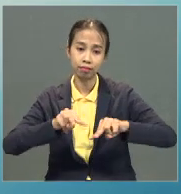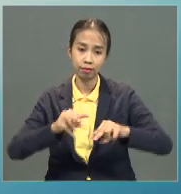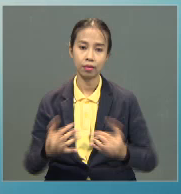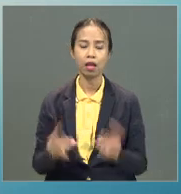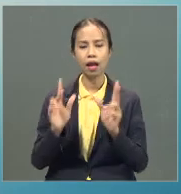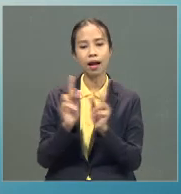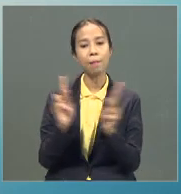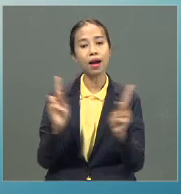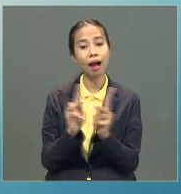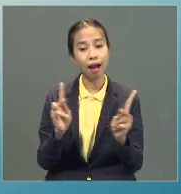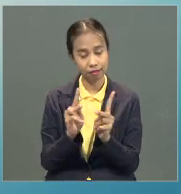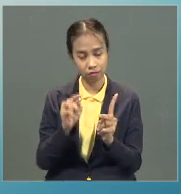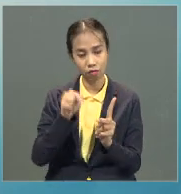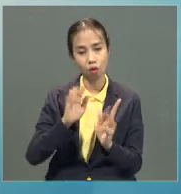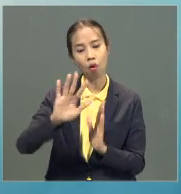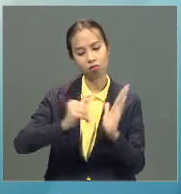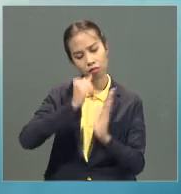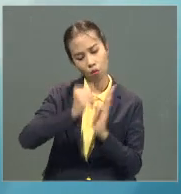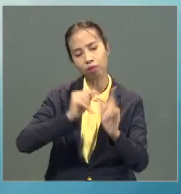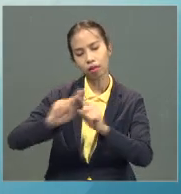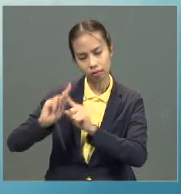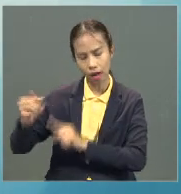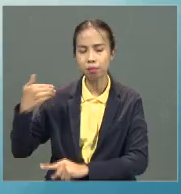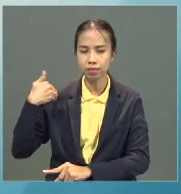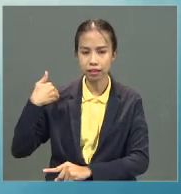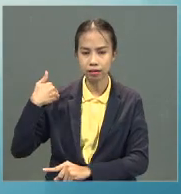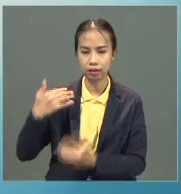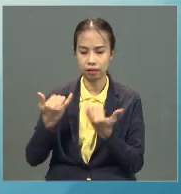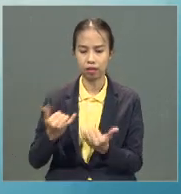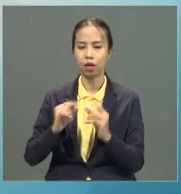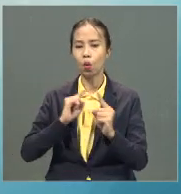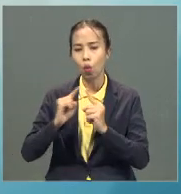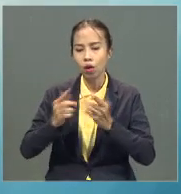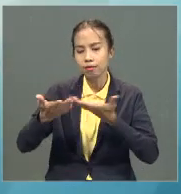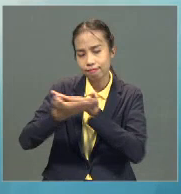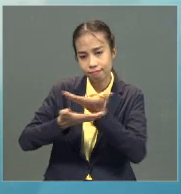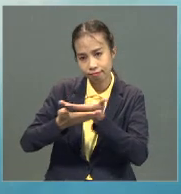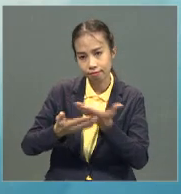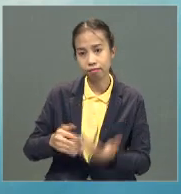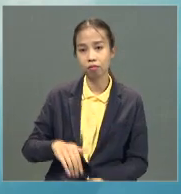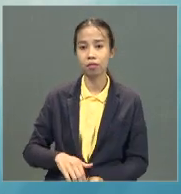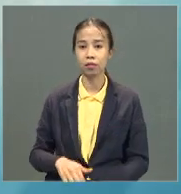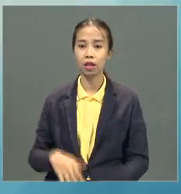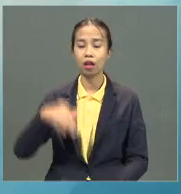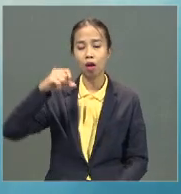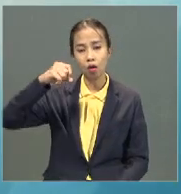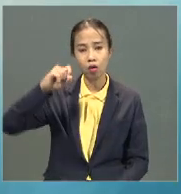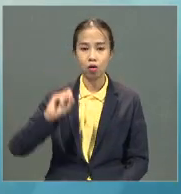อจังหวัดนะครับซึ่งตอนนี้ก็ต้องมีการพูดคุยกันสบคนี่ดูในระดับชาติ